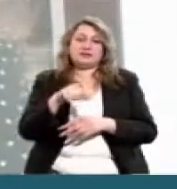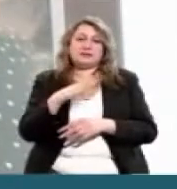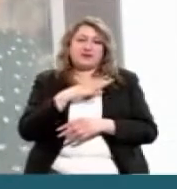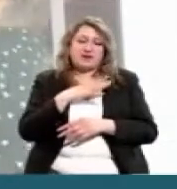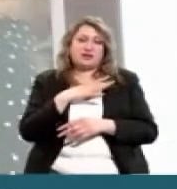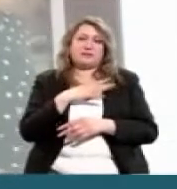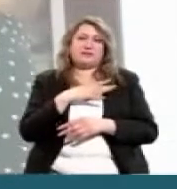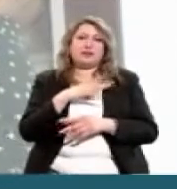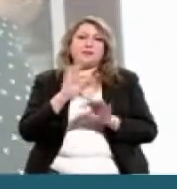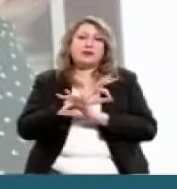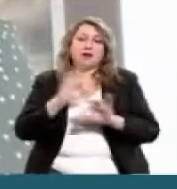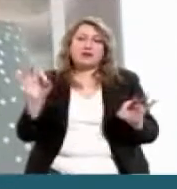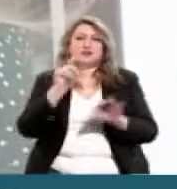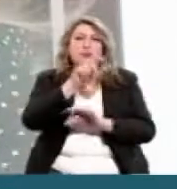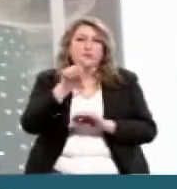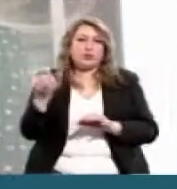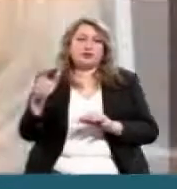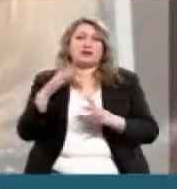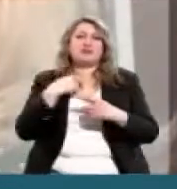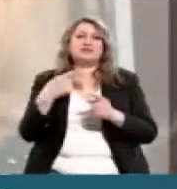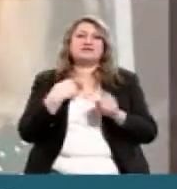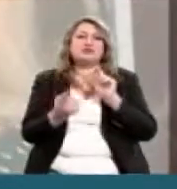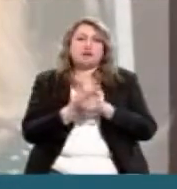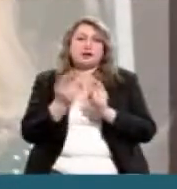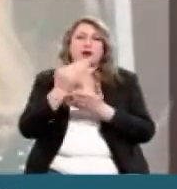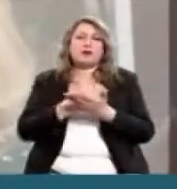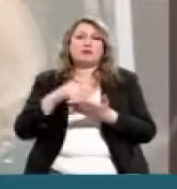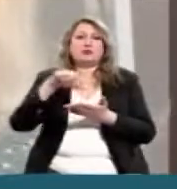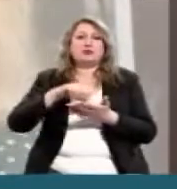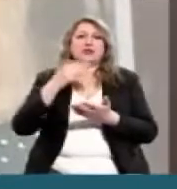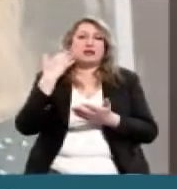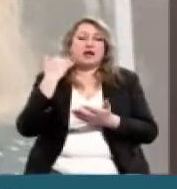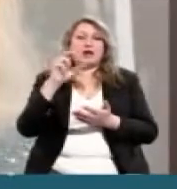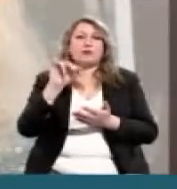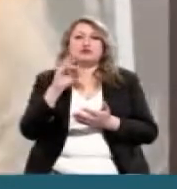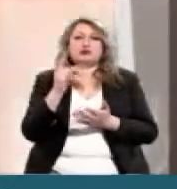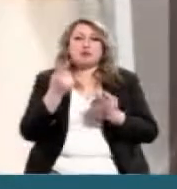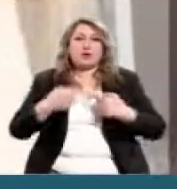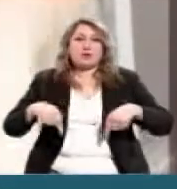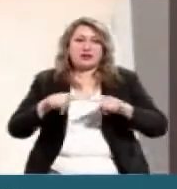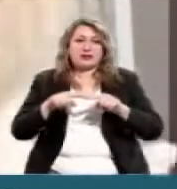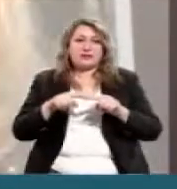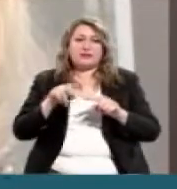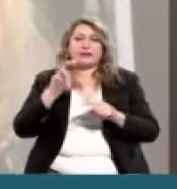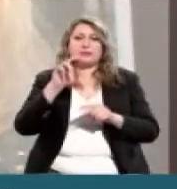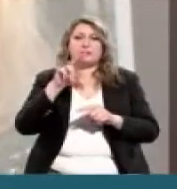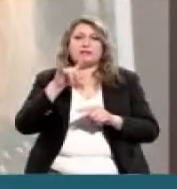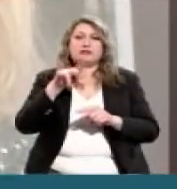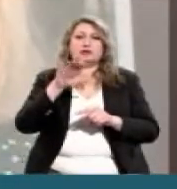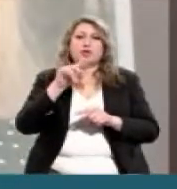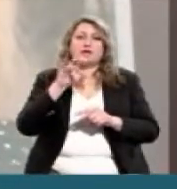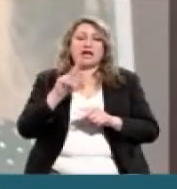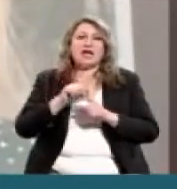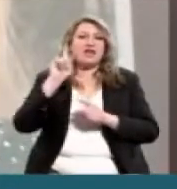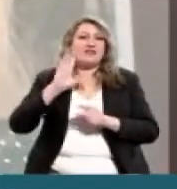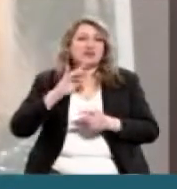бывали. Прекрасная публика нас здесь встречает. В программе участвуют Татаро-Башкирское этнокультурное объединение Дуслык. Также